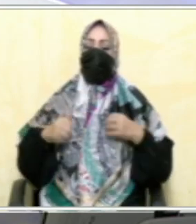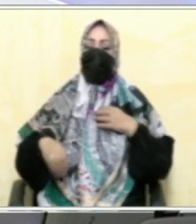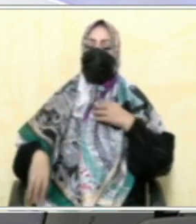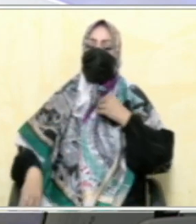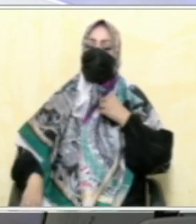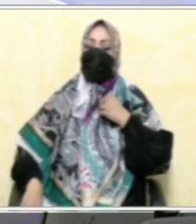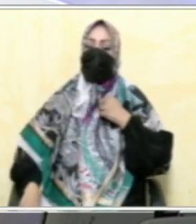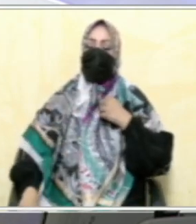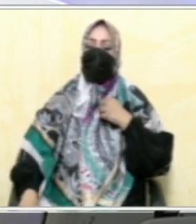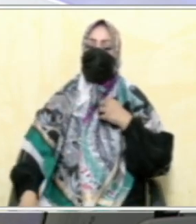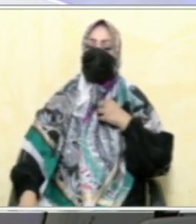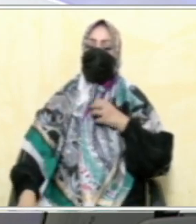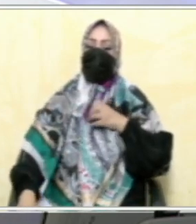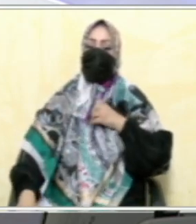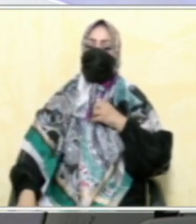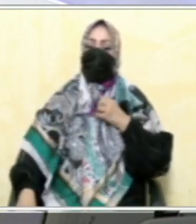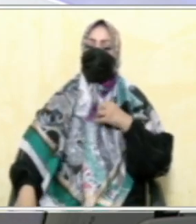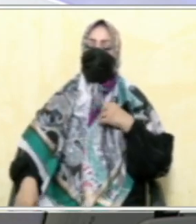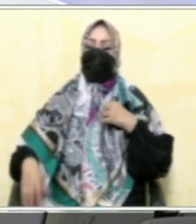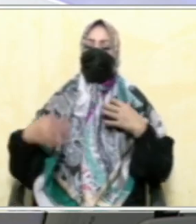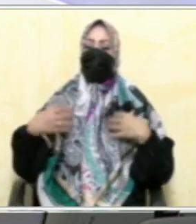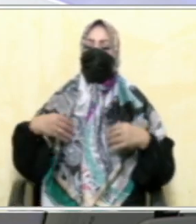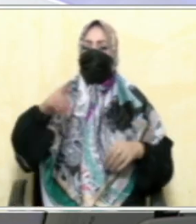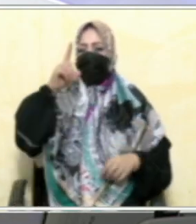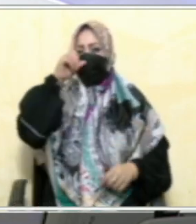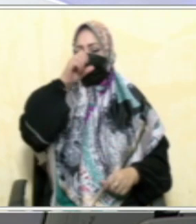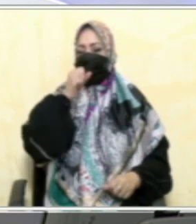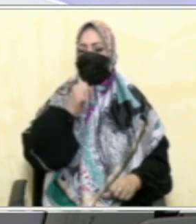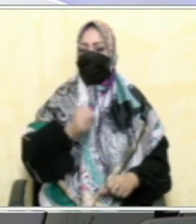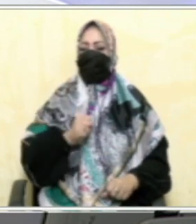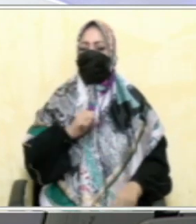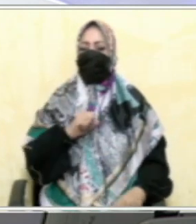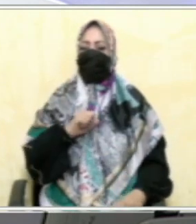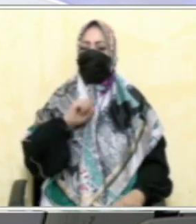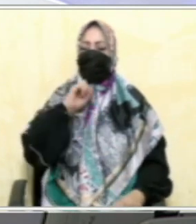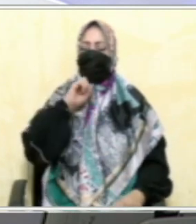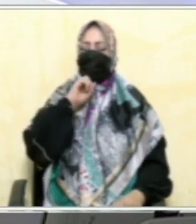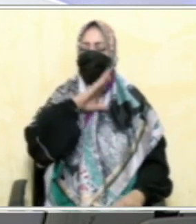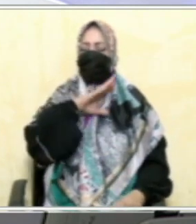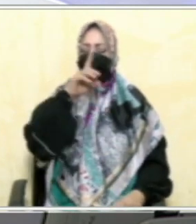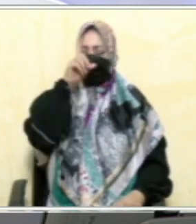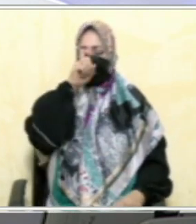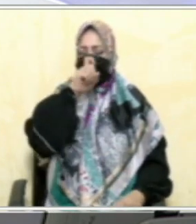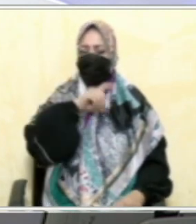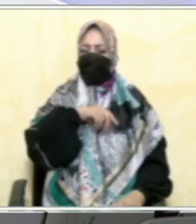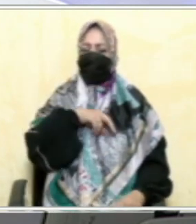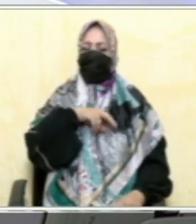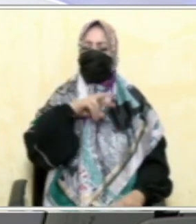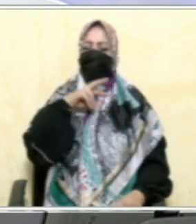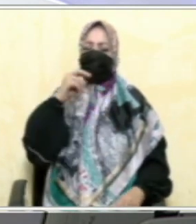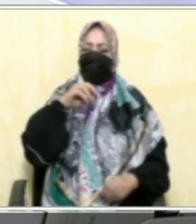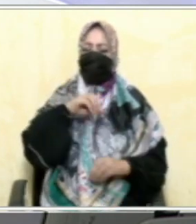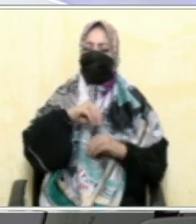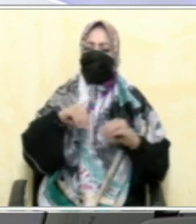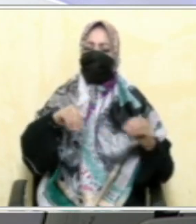الزنا واللواط، وقال هذان يعني الأمران الخطيران المنذران بهلاك الأخلاق